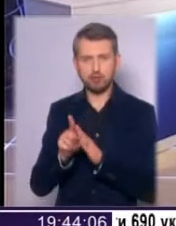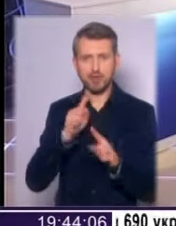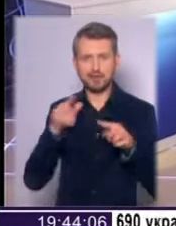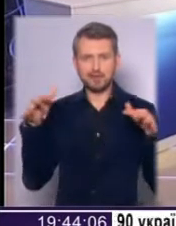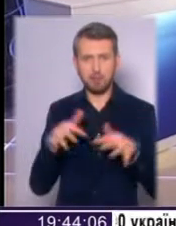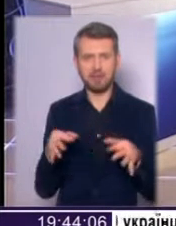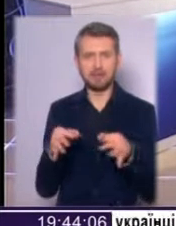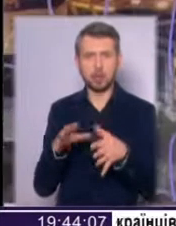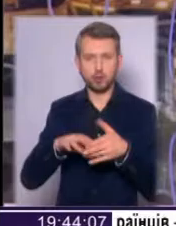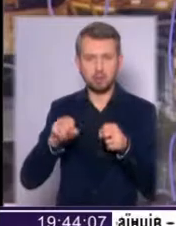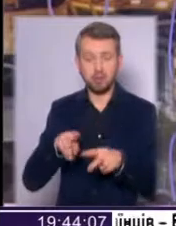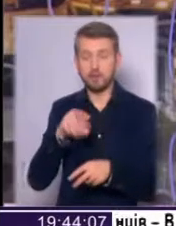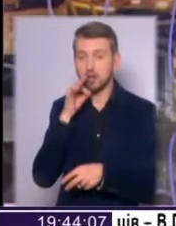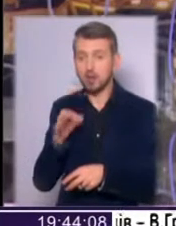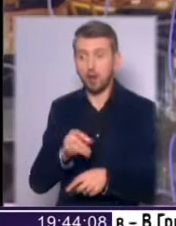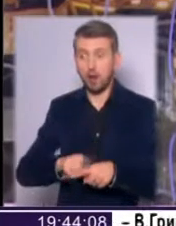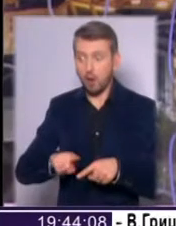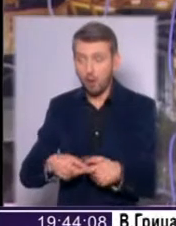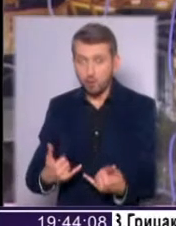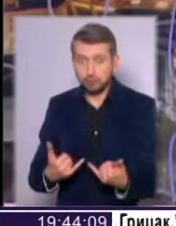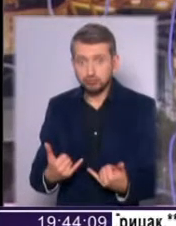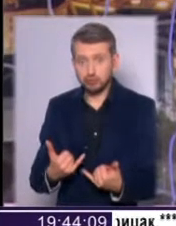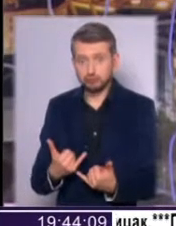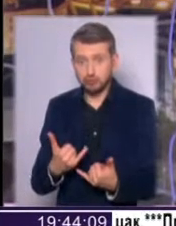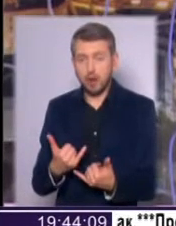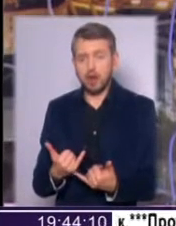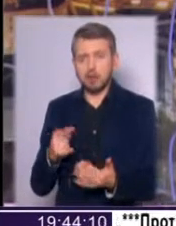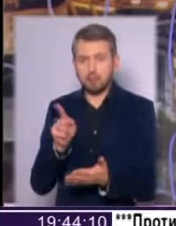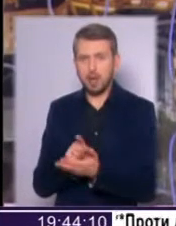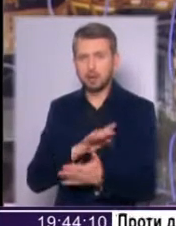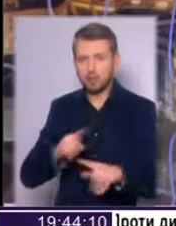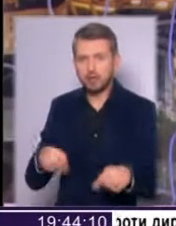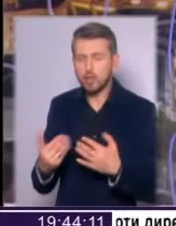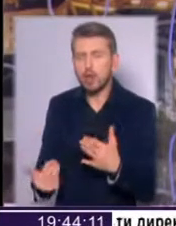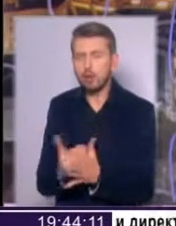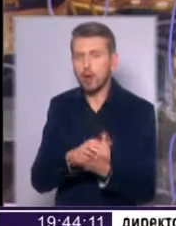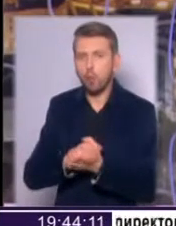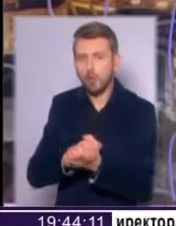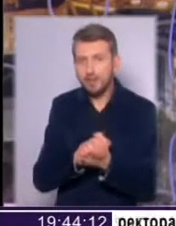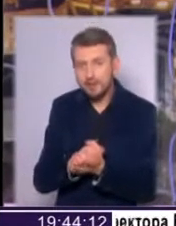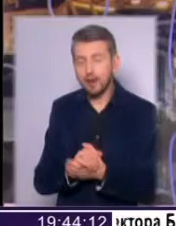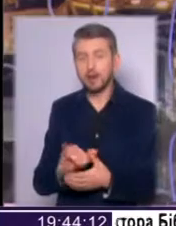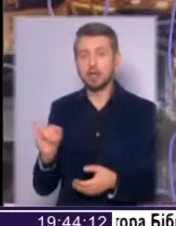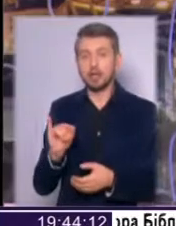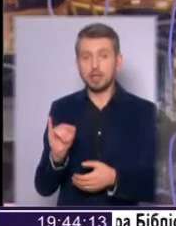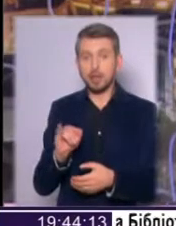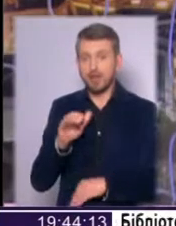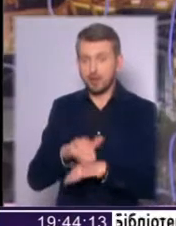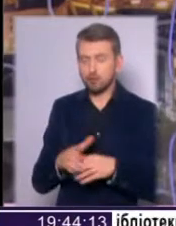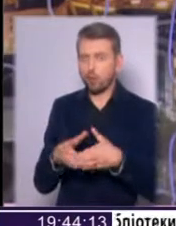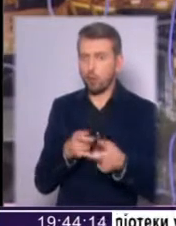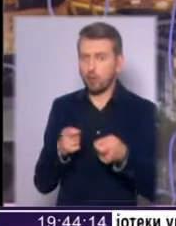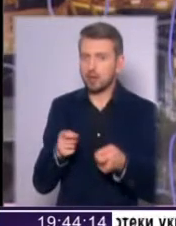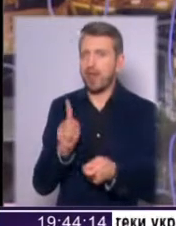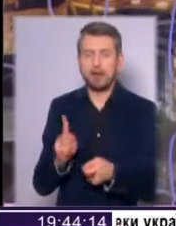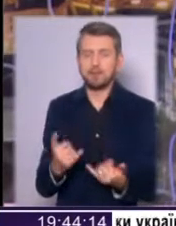безпеки, озвучив, що ось-ось буквально сьогодні має бути створена нова коаліція і, ну, і фактично уряд. Але маємо дійсно